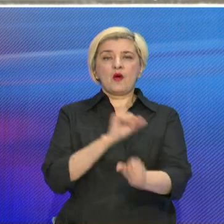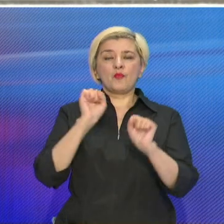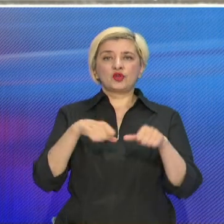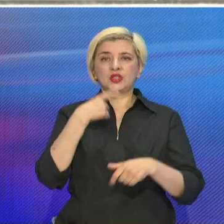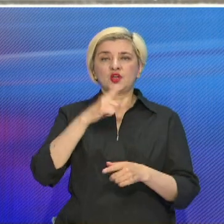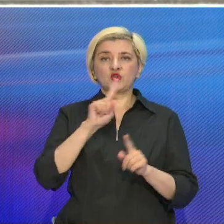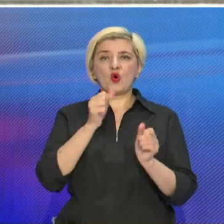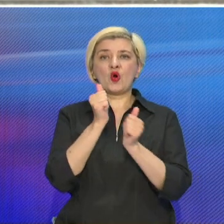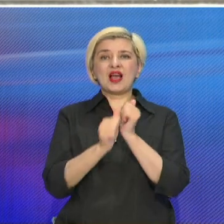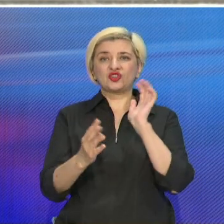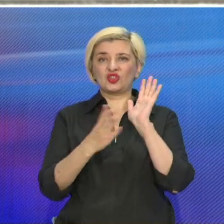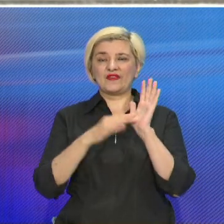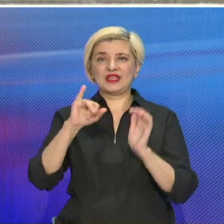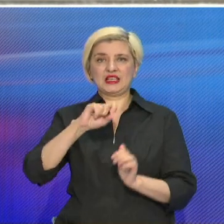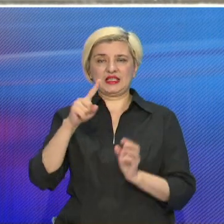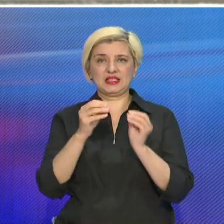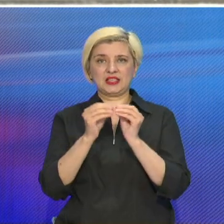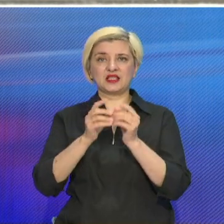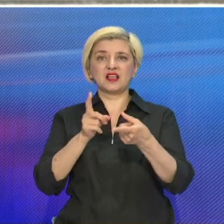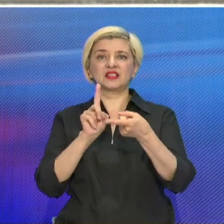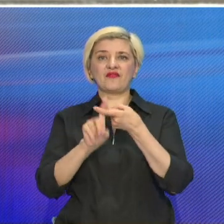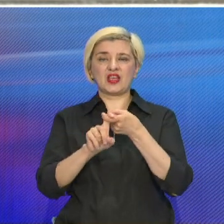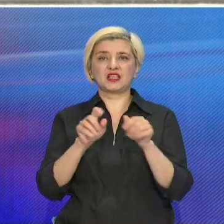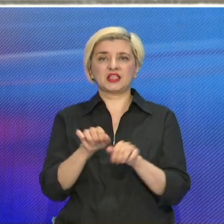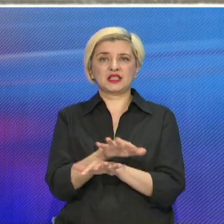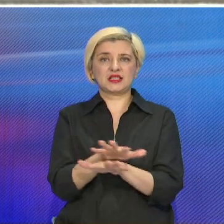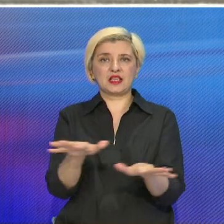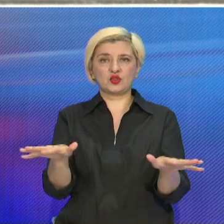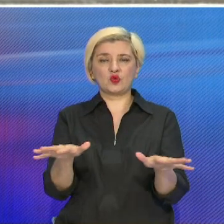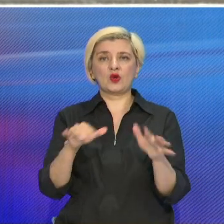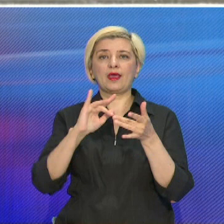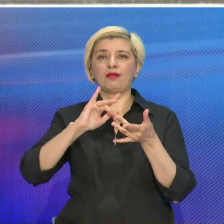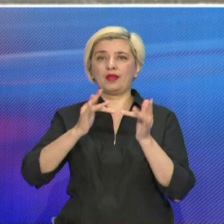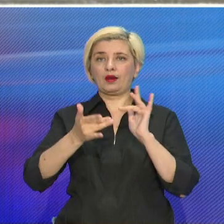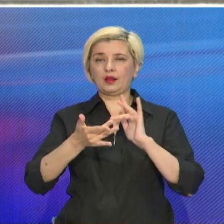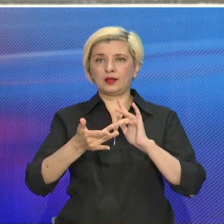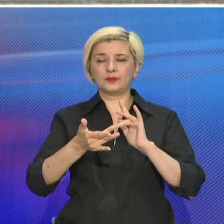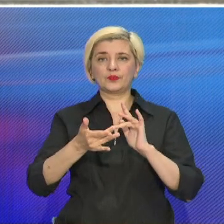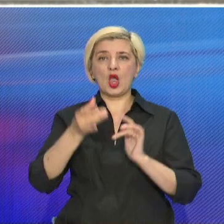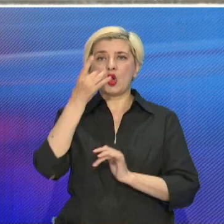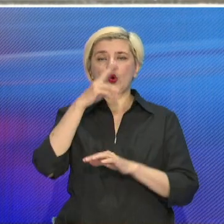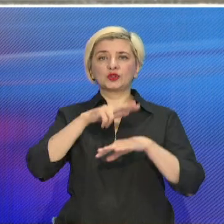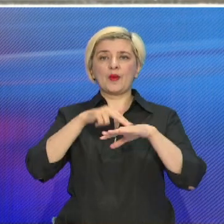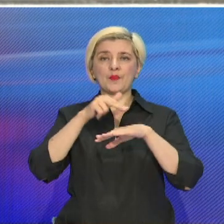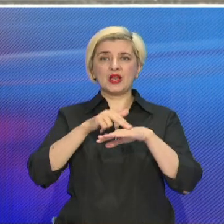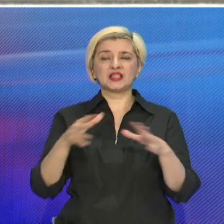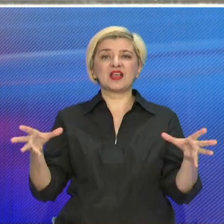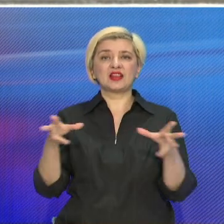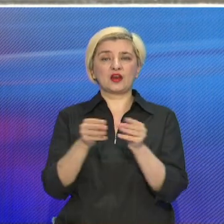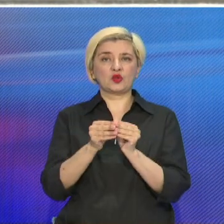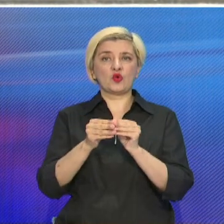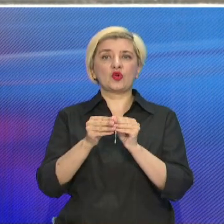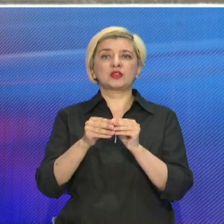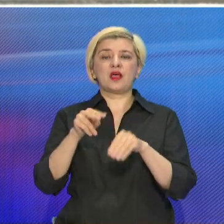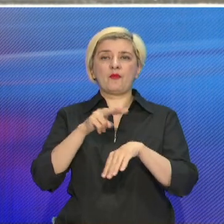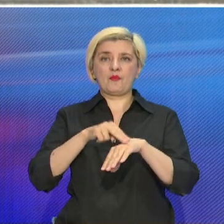9-й из 10 сбытов наркотиков именно связан с сетью интернет. Гродненская милиция наряду с